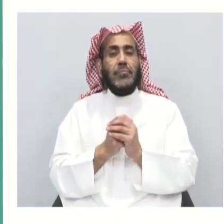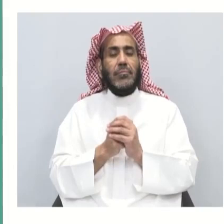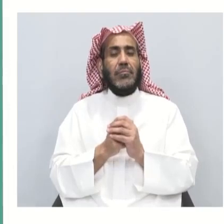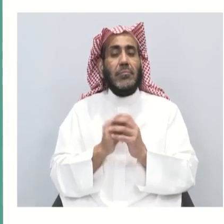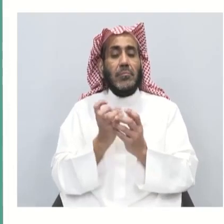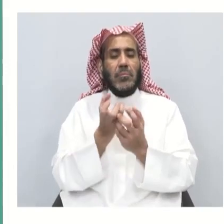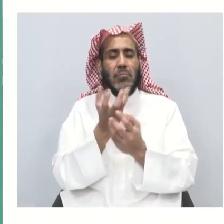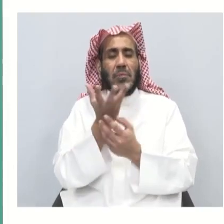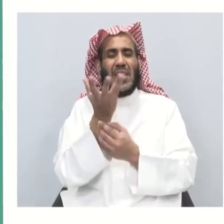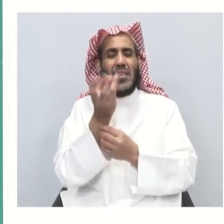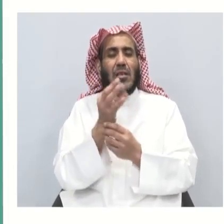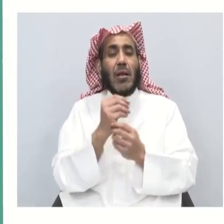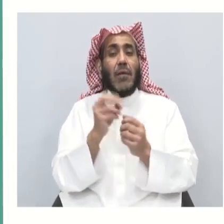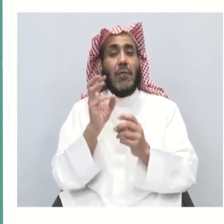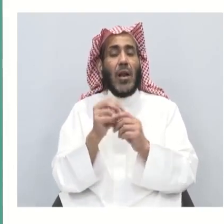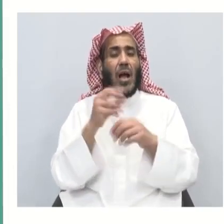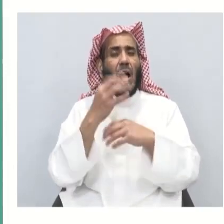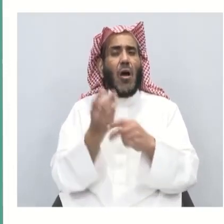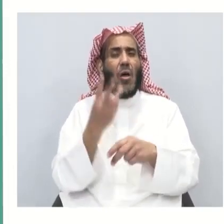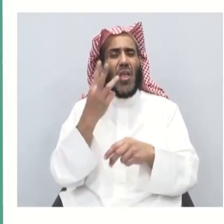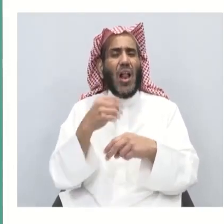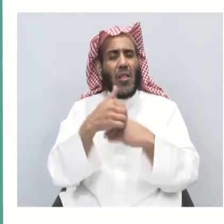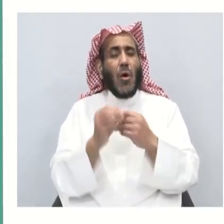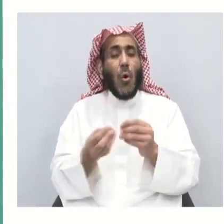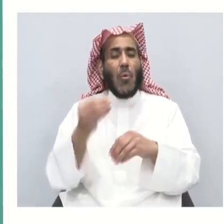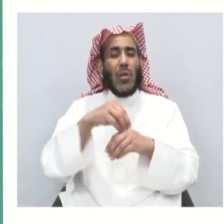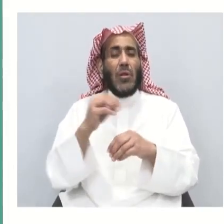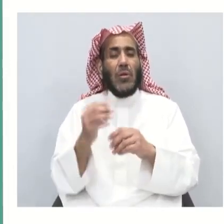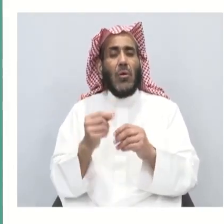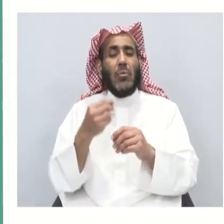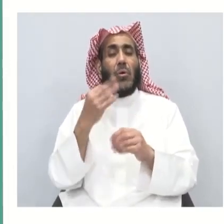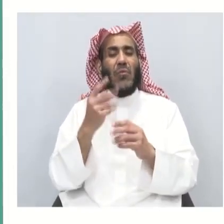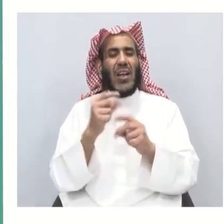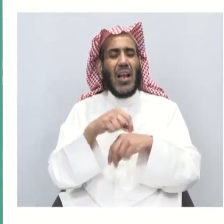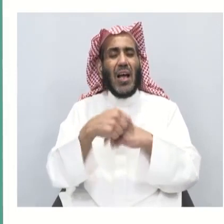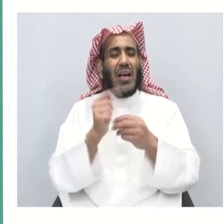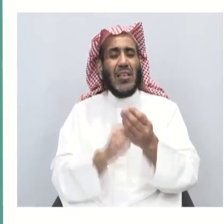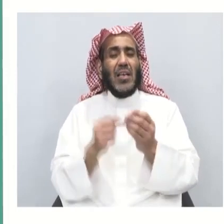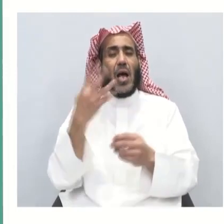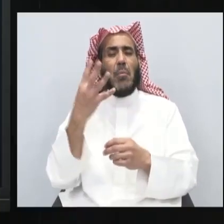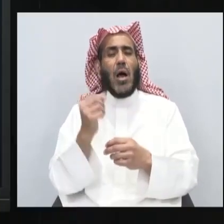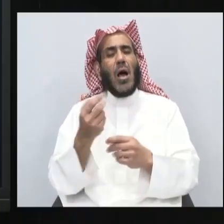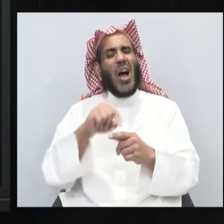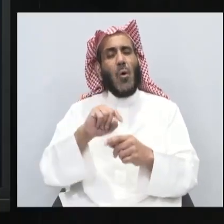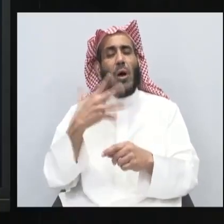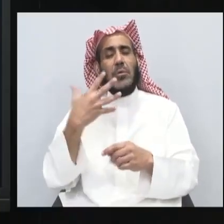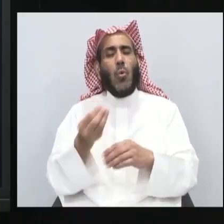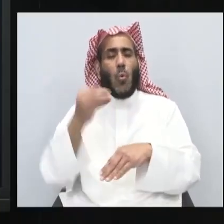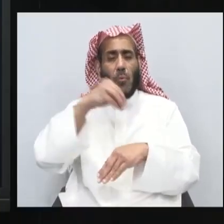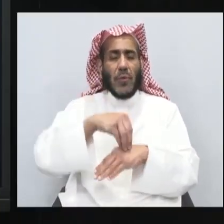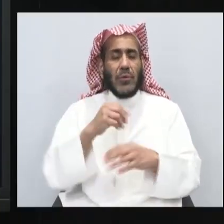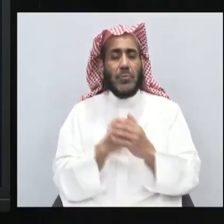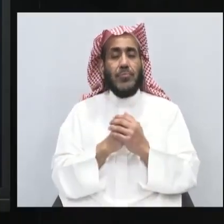بتلات الزهرة، فلقة 3 ومضاعفاتها، فلقتين 4 و5، 4 أو 5